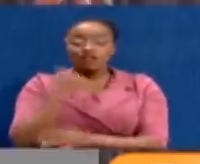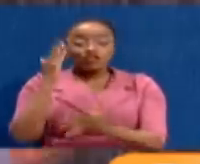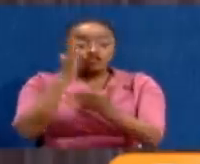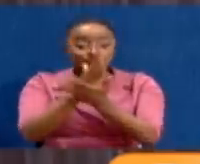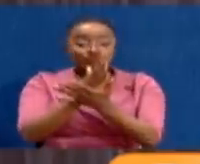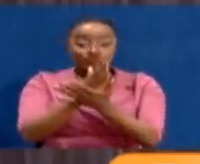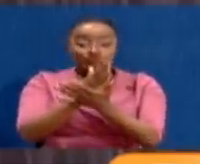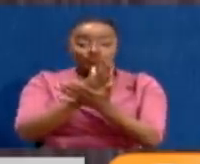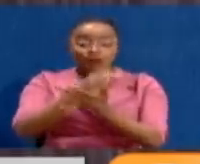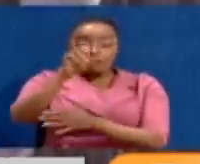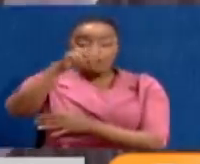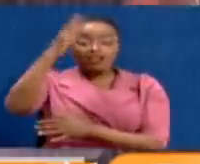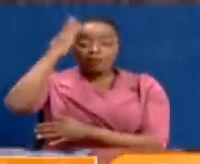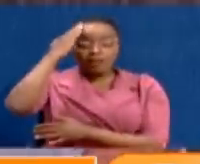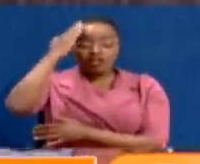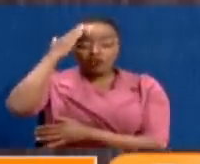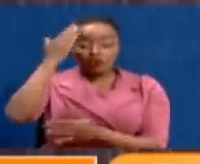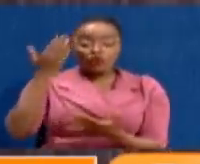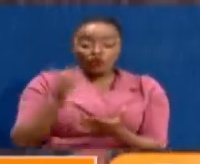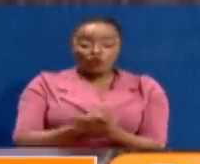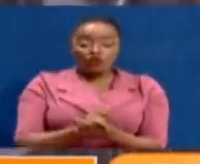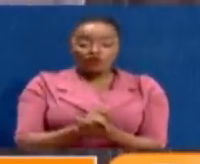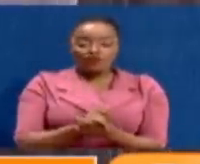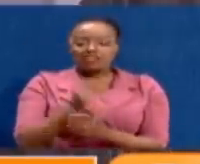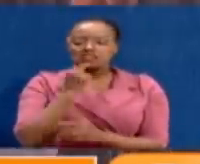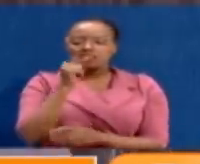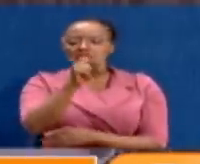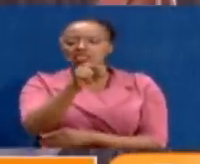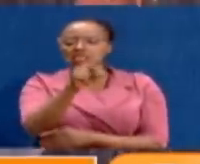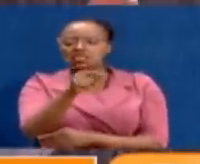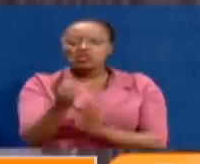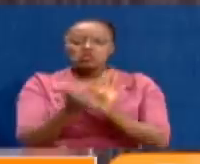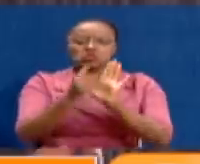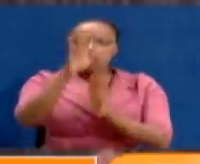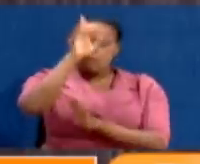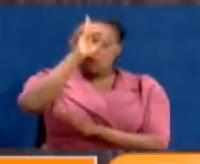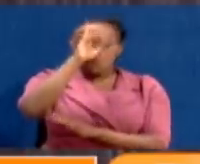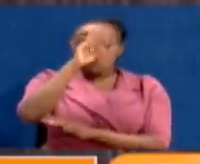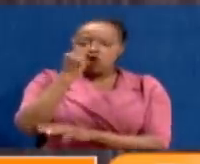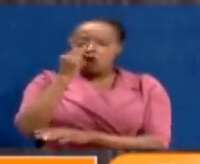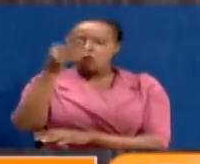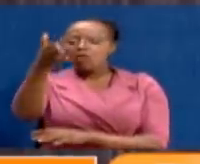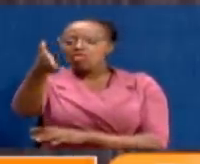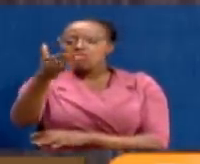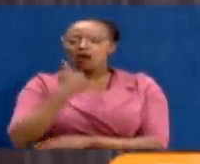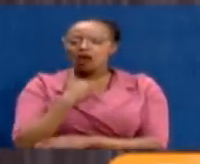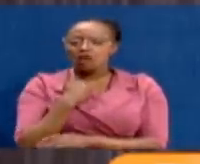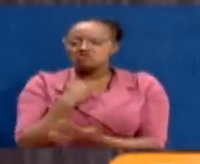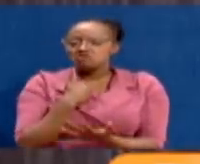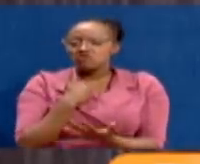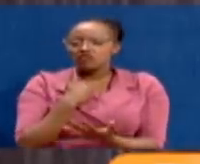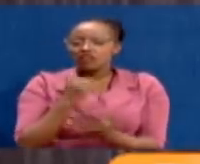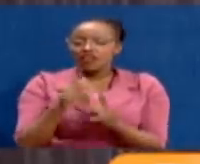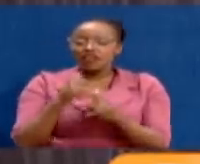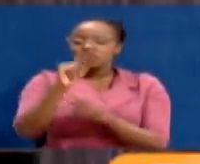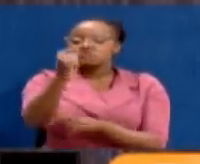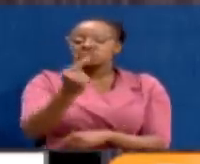natuma pin point ati inyeshe polisi, boma yangu ndio hii. Njoo